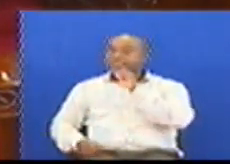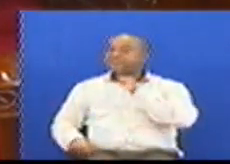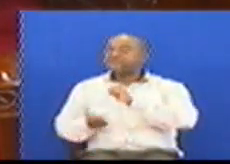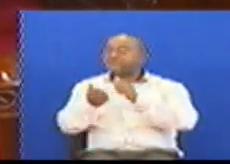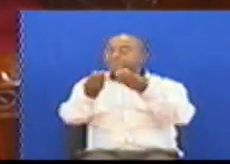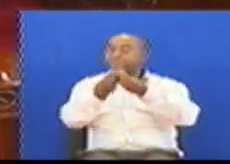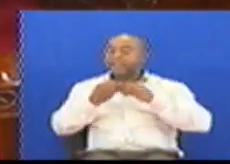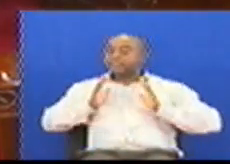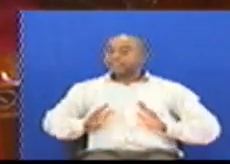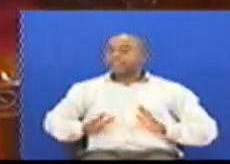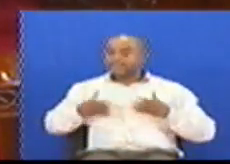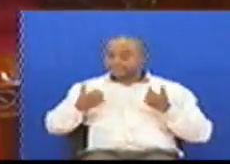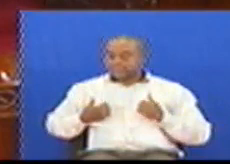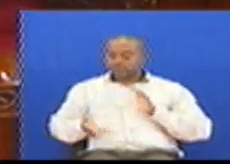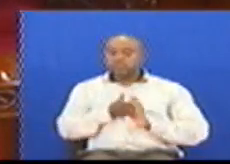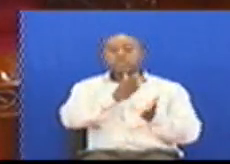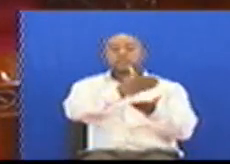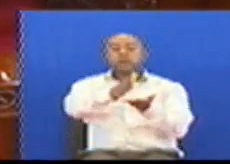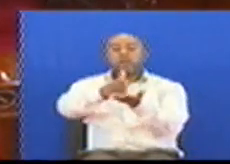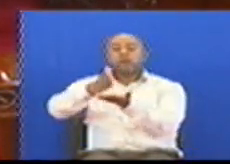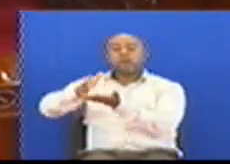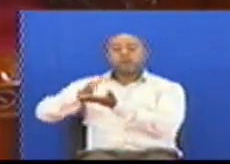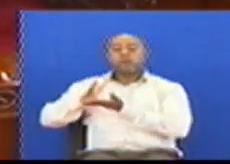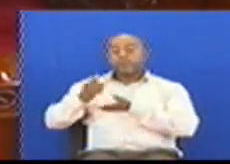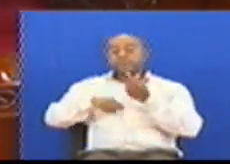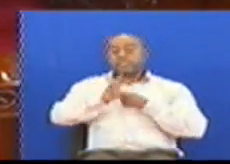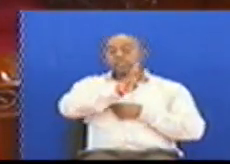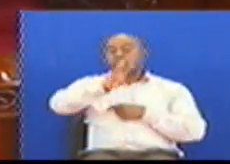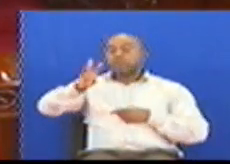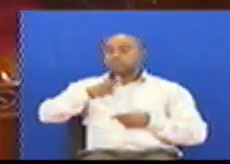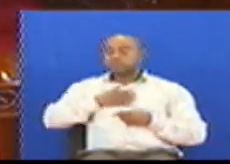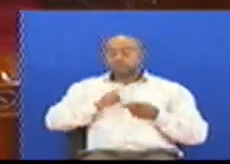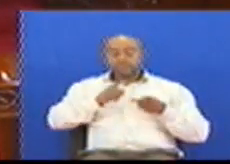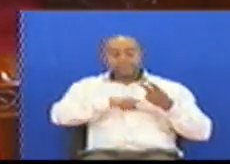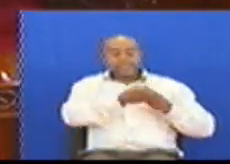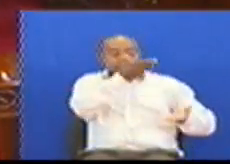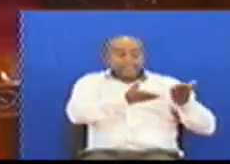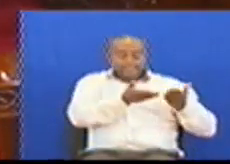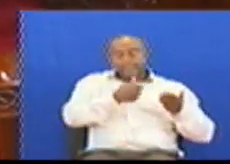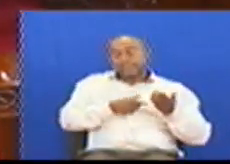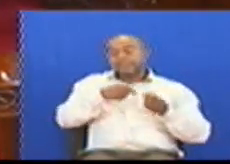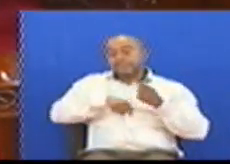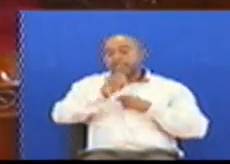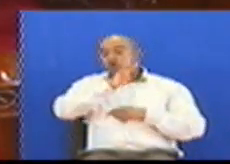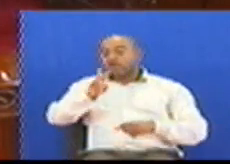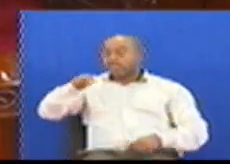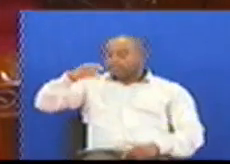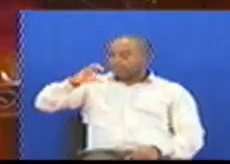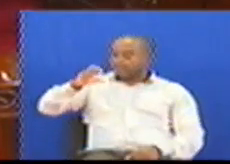vituo vinane vya afya katika wilaya yetu pamoja na zahanati zilizopo katika wilaya ya Chemba. Ni vifaa vya kisasa